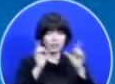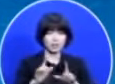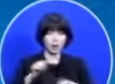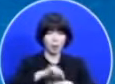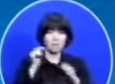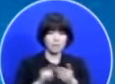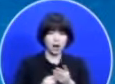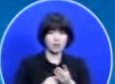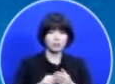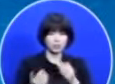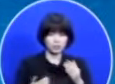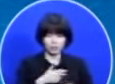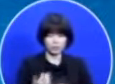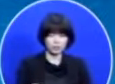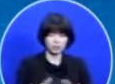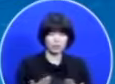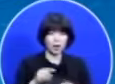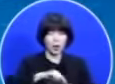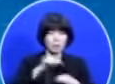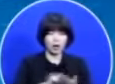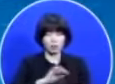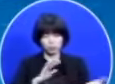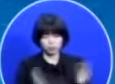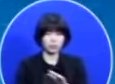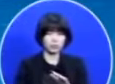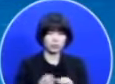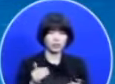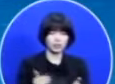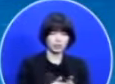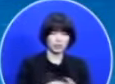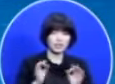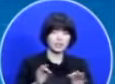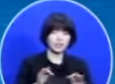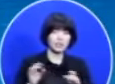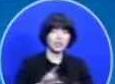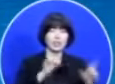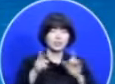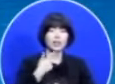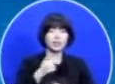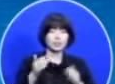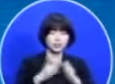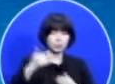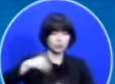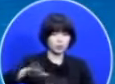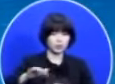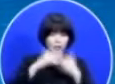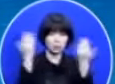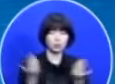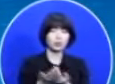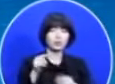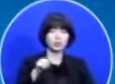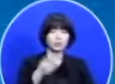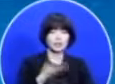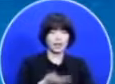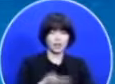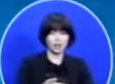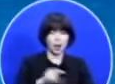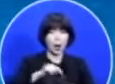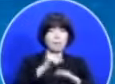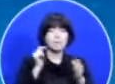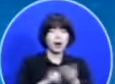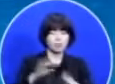났습니다 마음이 뒤집어 졌습니다 이제 살던 집으로 돌아가는데 모든 것이 달라졌습니다 마음의